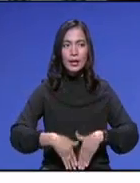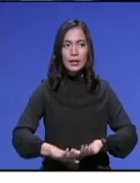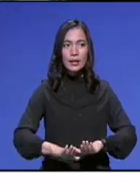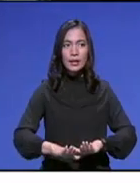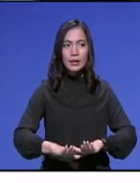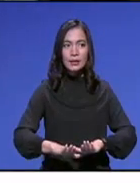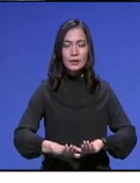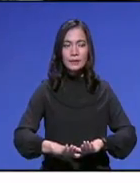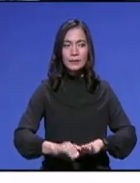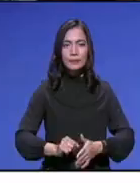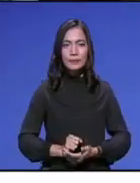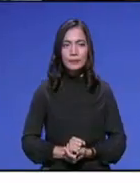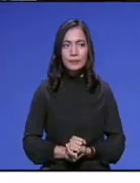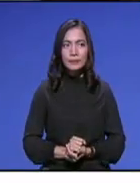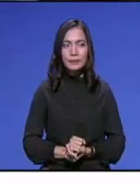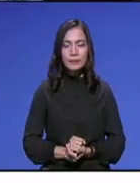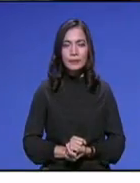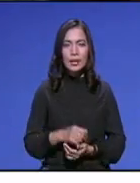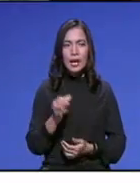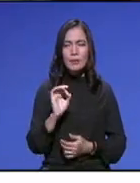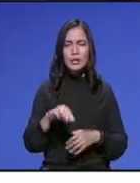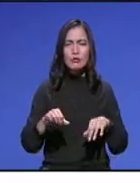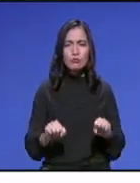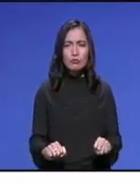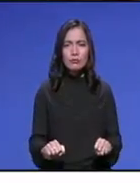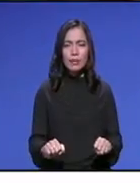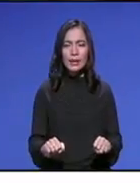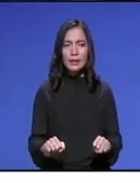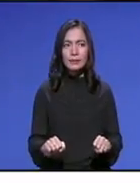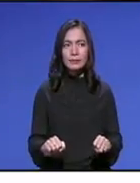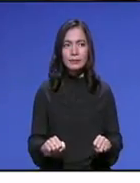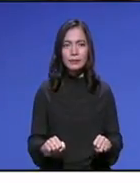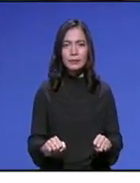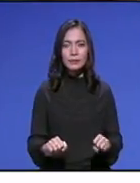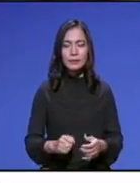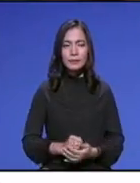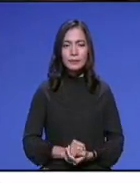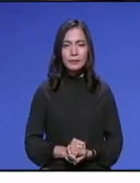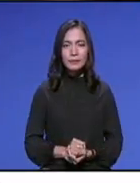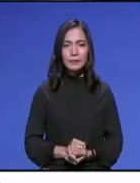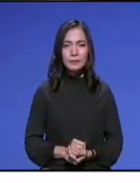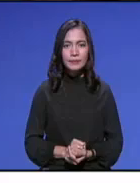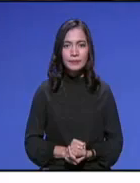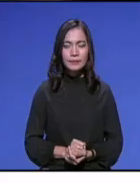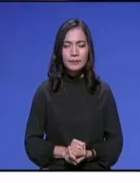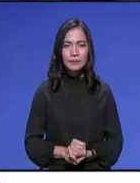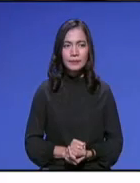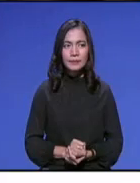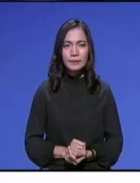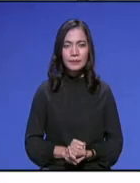katanya. Dibawa ke sini. Nggak bisa duduk saya. Ya udah sehat. Senang atau bagaimana?